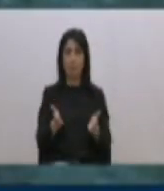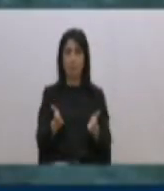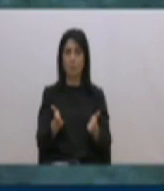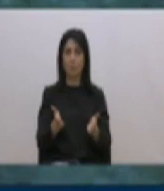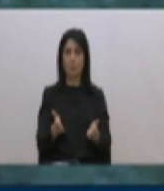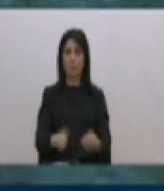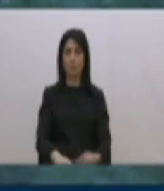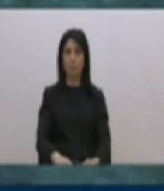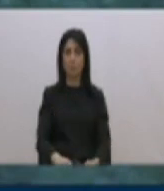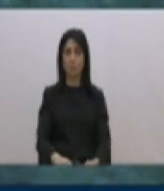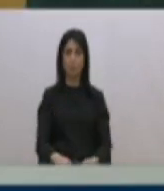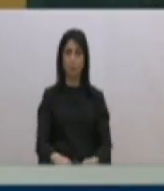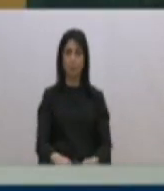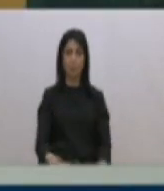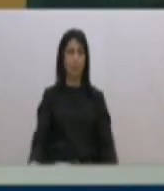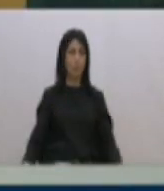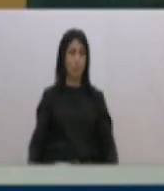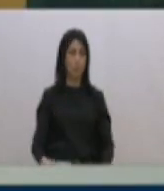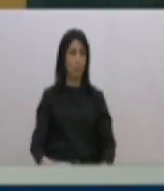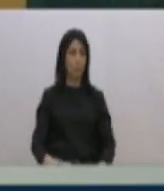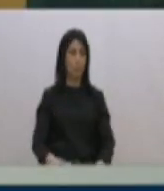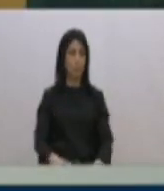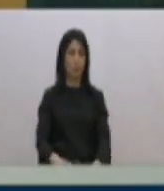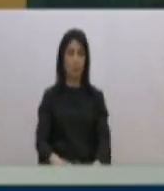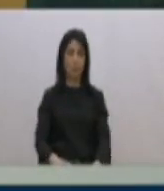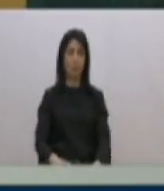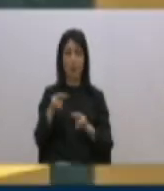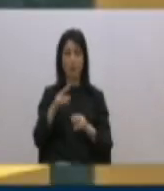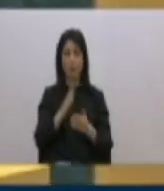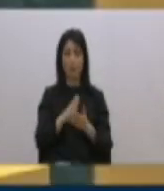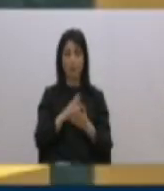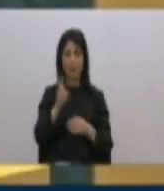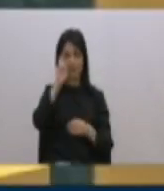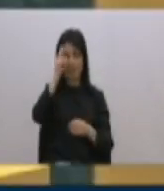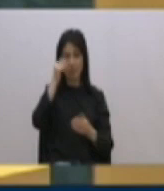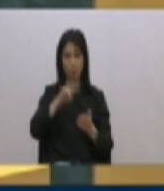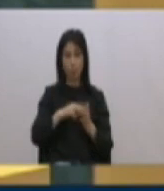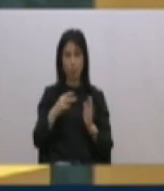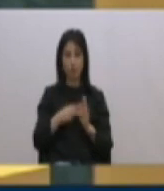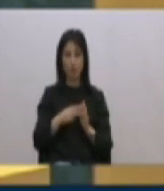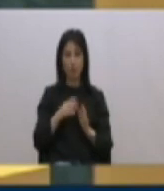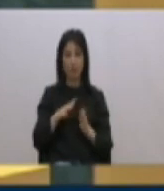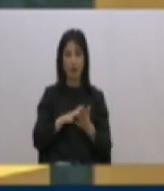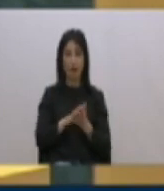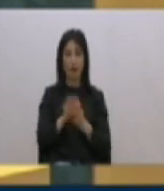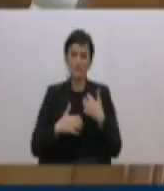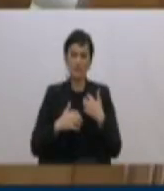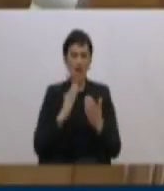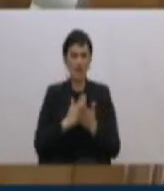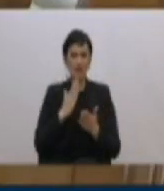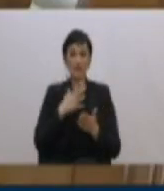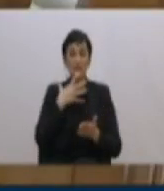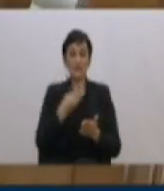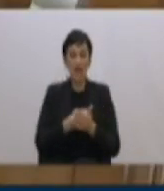khondes farmatseutuli kompaniebis mkhridan medikamentebze fasebis khelomnur zrda და დეფიციტს. Ministris saatis formatshi kitva daitso